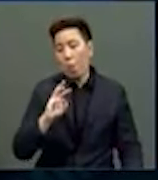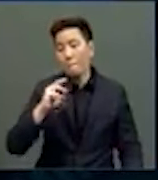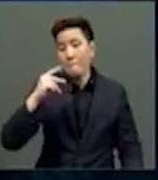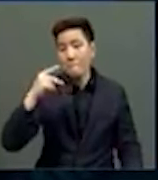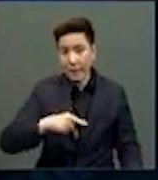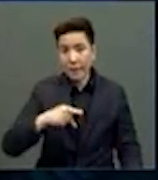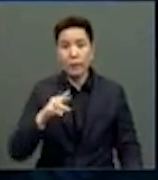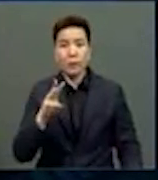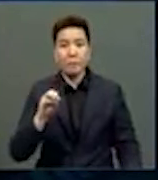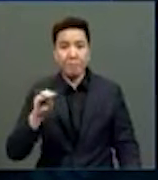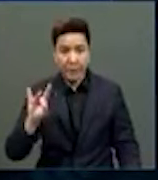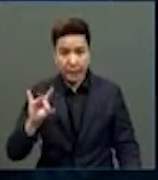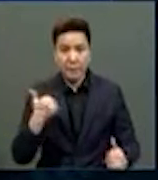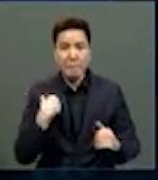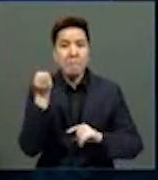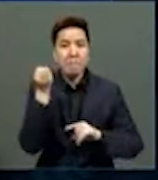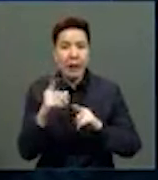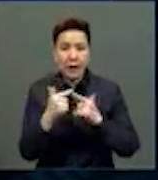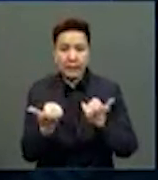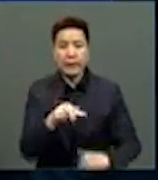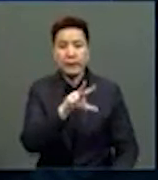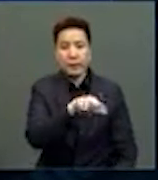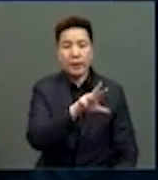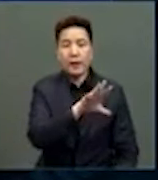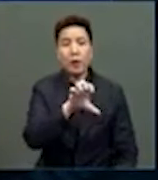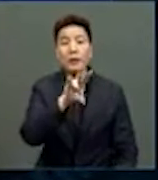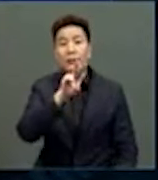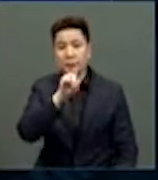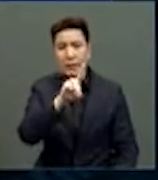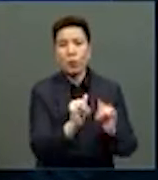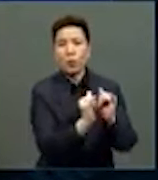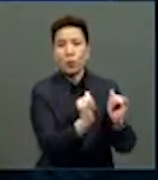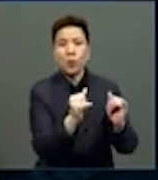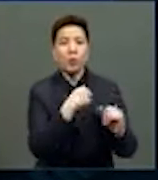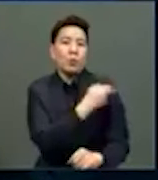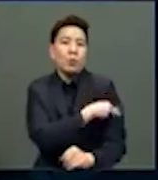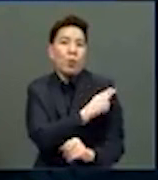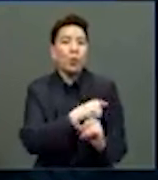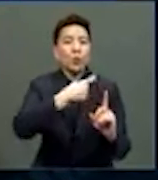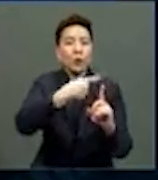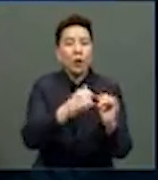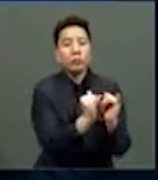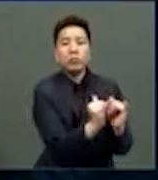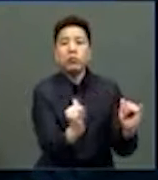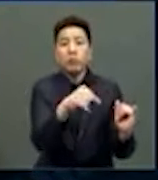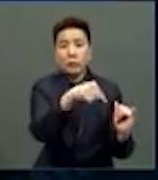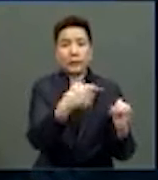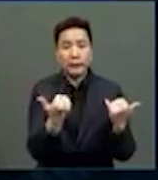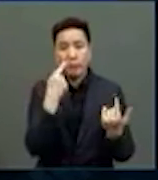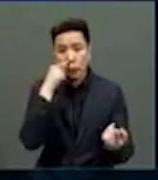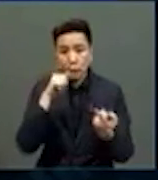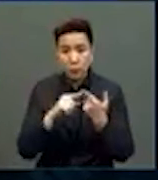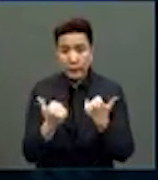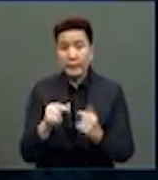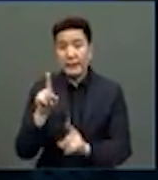รายมีจำนวนมากก็คือ 3,500 71รายนั้นตอนนี้อยู่ที่โรงพยาบาลสนามนะคะวันนี้ไม่มียอด